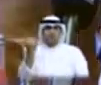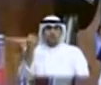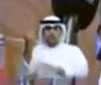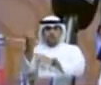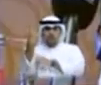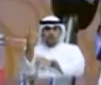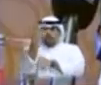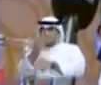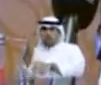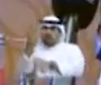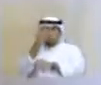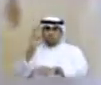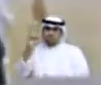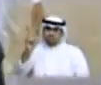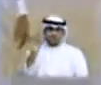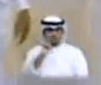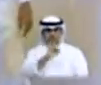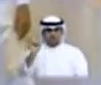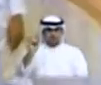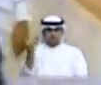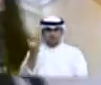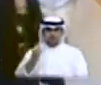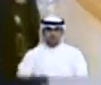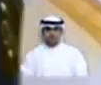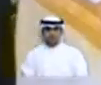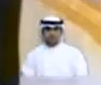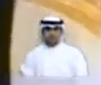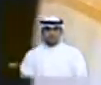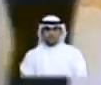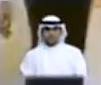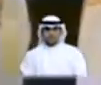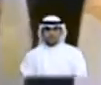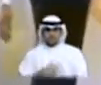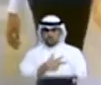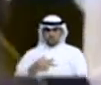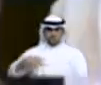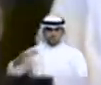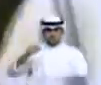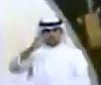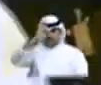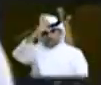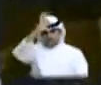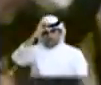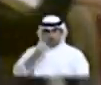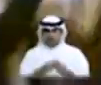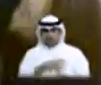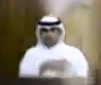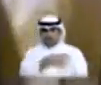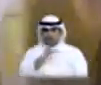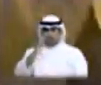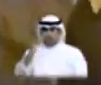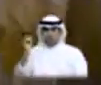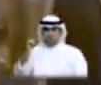تبثها الجماعات الإرهابية باسم الإسلام. وقد كان معالي نائب رئيس مجلس الوزراء ووزير الداخلية الشيخ